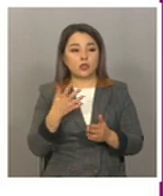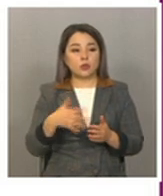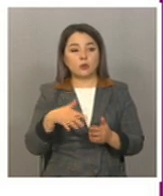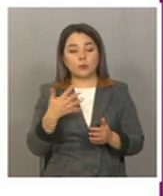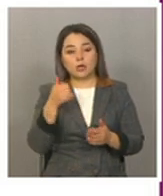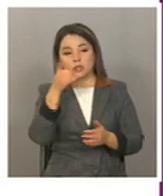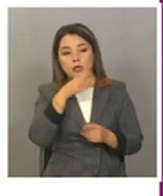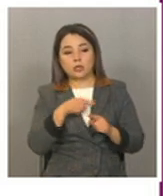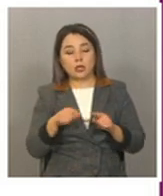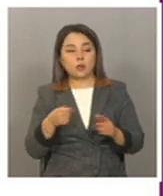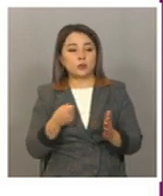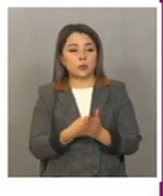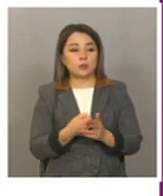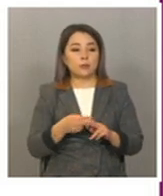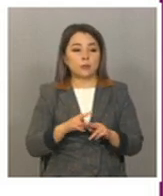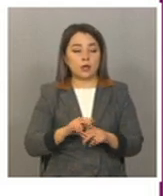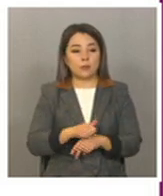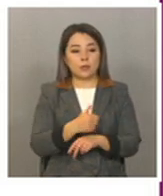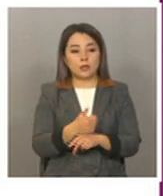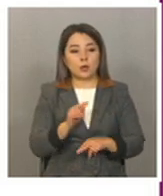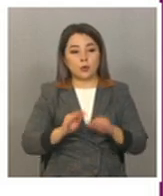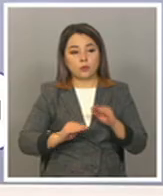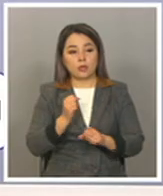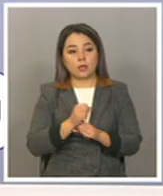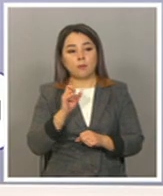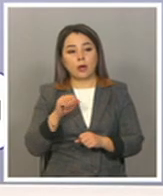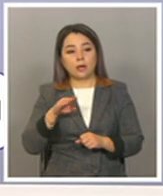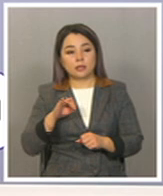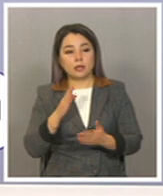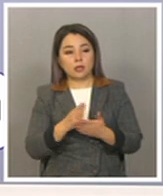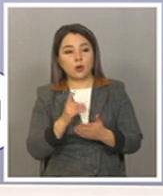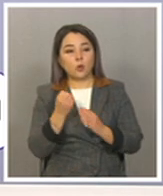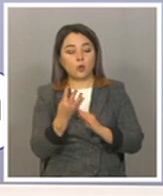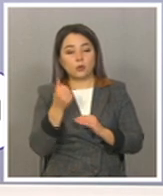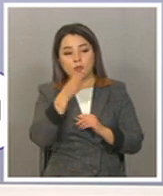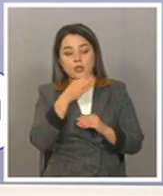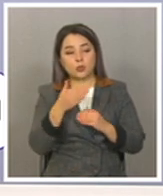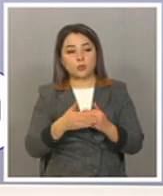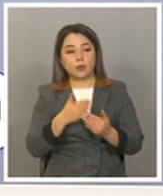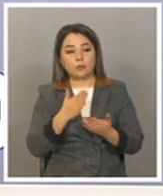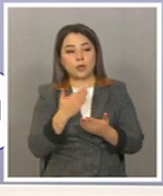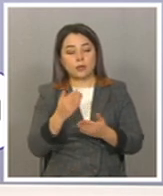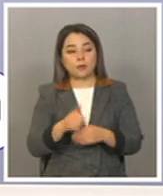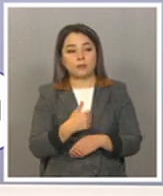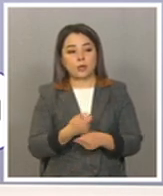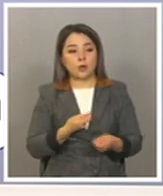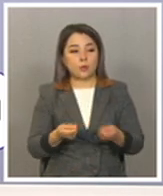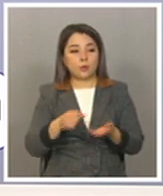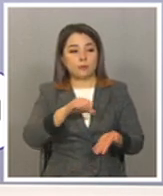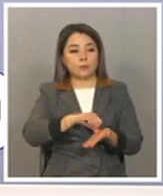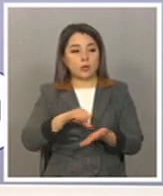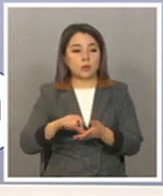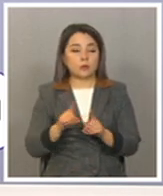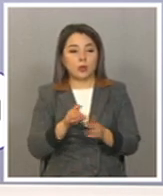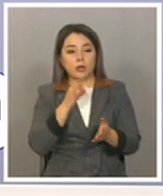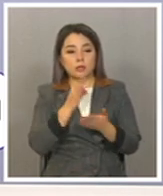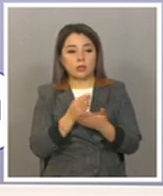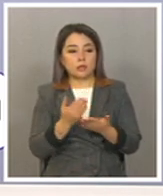1255 жылға дейін билік құрды. Деректерде Батыйдың 14 жылға жуық билік басында болғандығы туралы